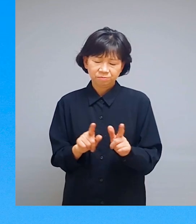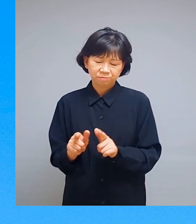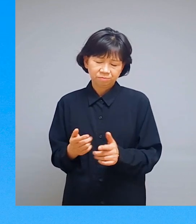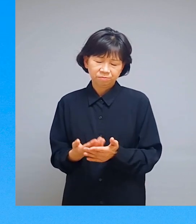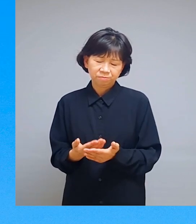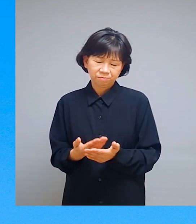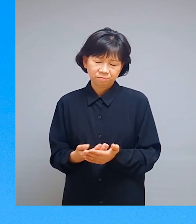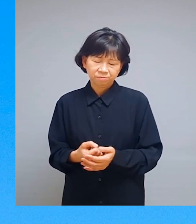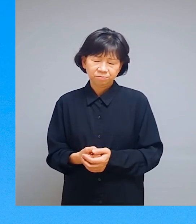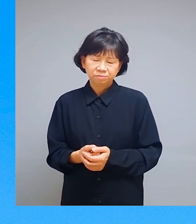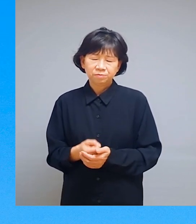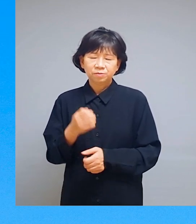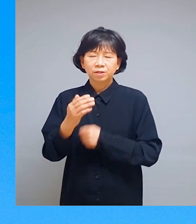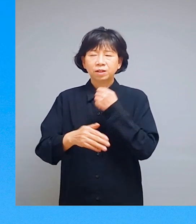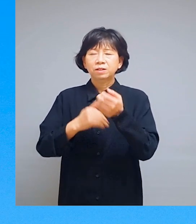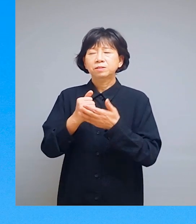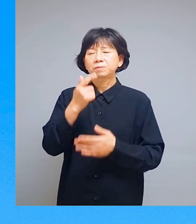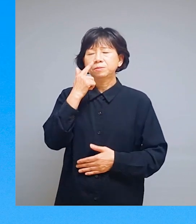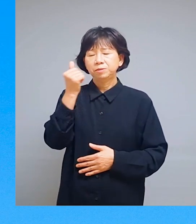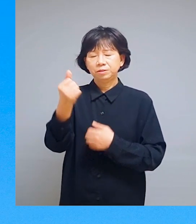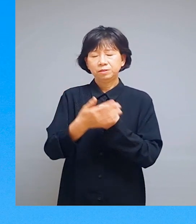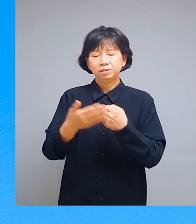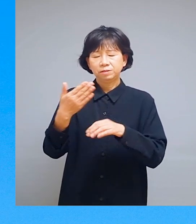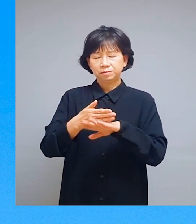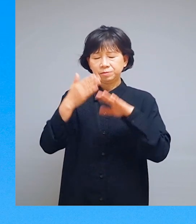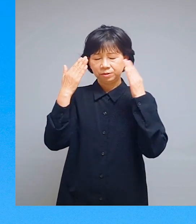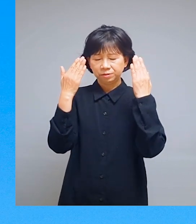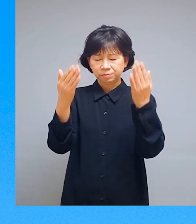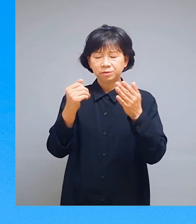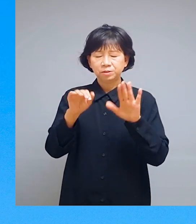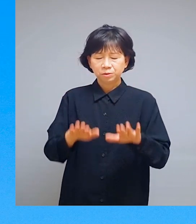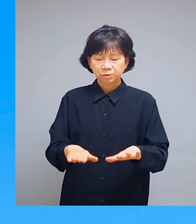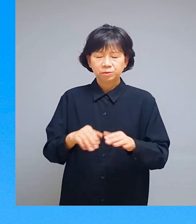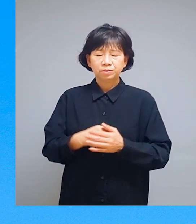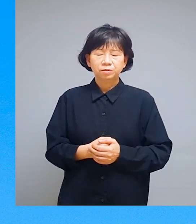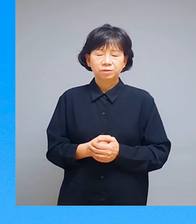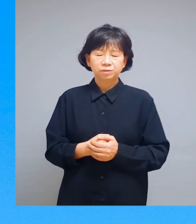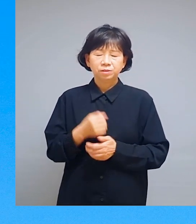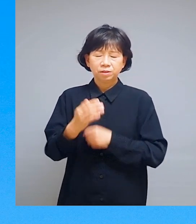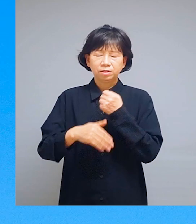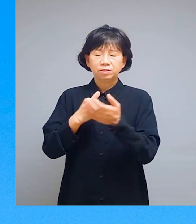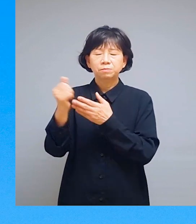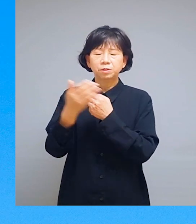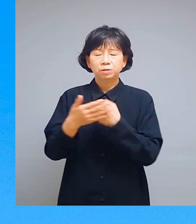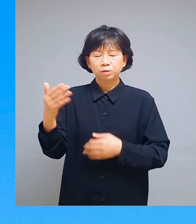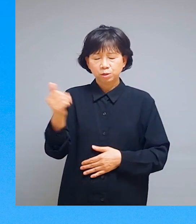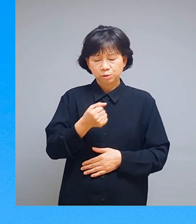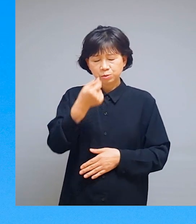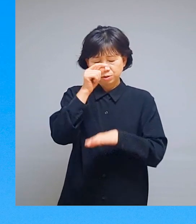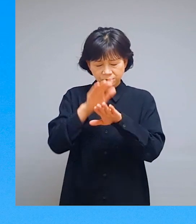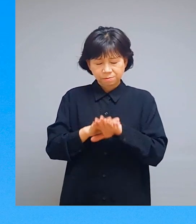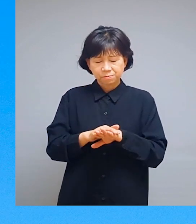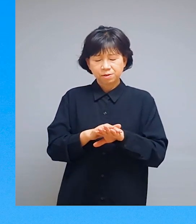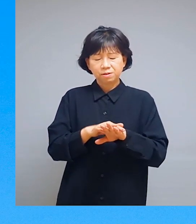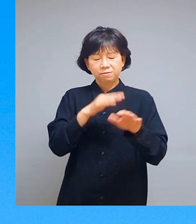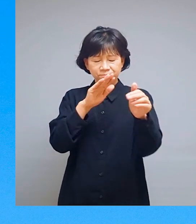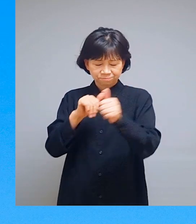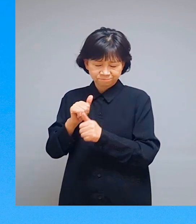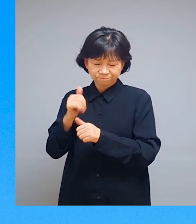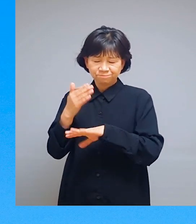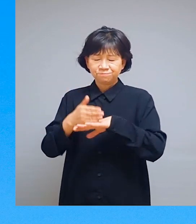믿습니다. 하나님 아버지 은혜를 감사합니다. 오늘도 하나님의 은혜로 예배자 되게 하심을